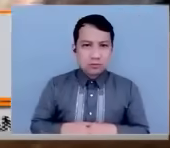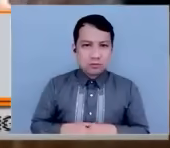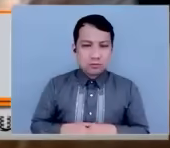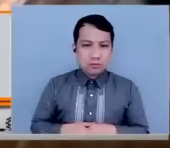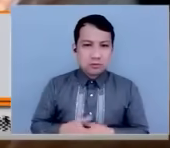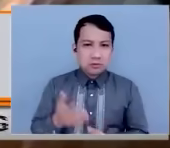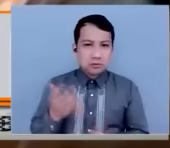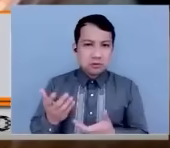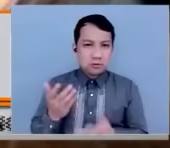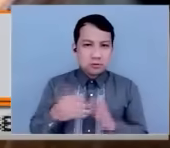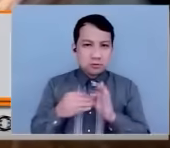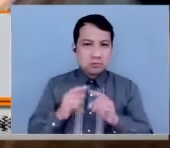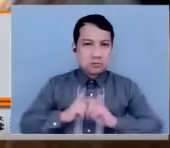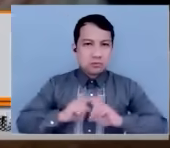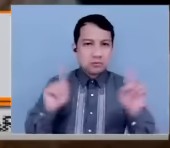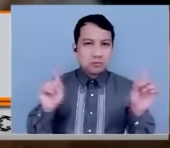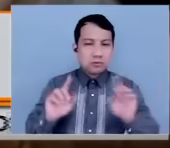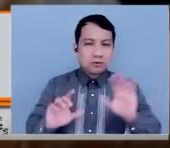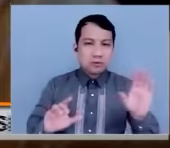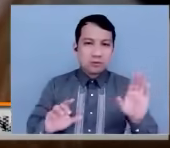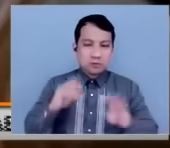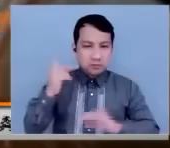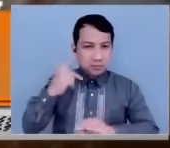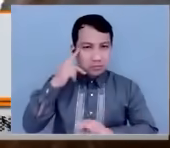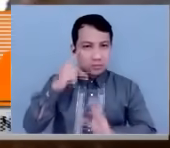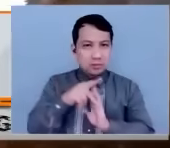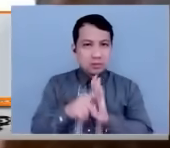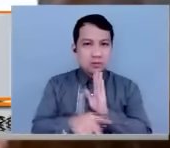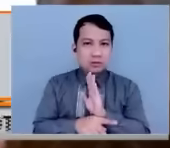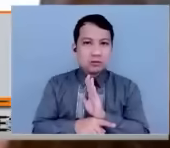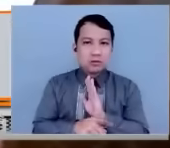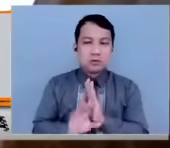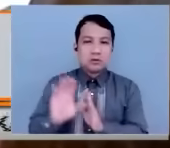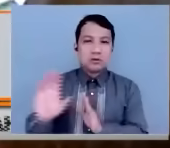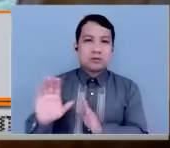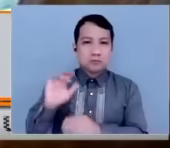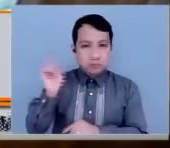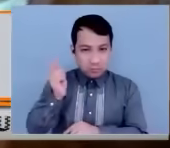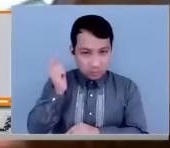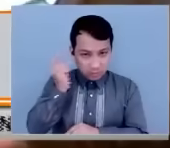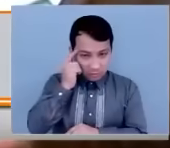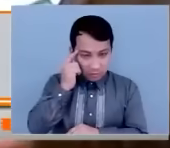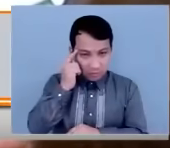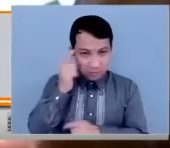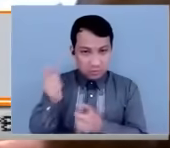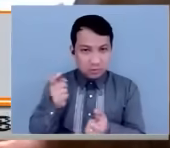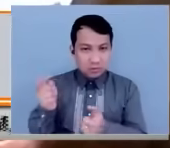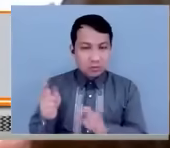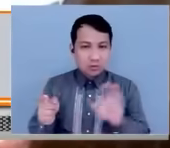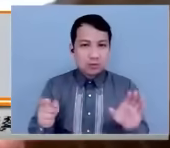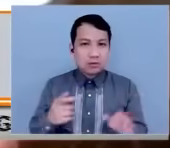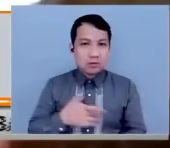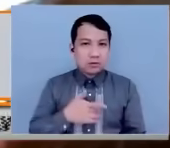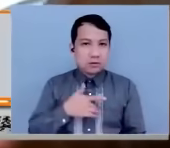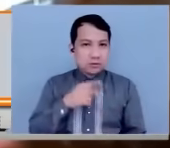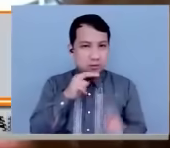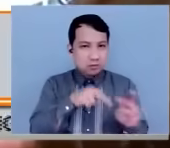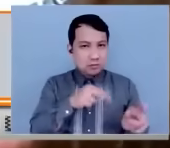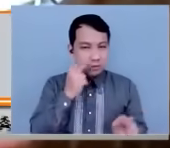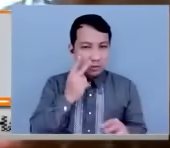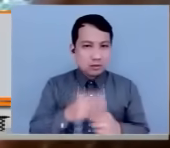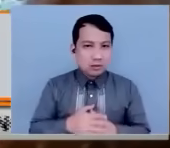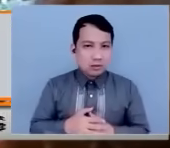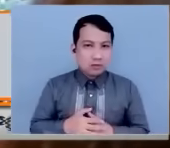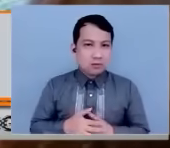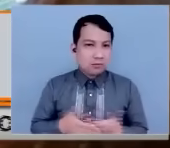differences in policies in the way the government is being managed So that's how I Look at it and There's